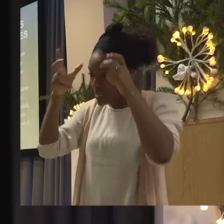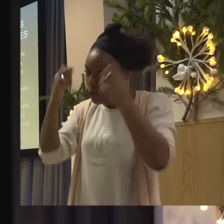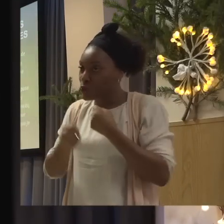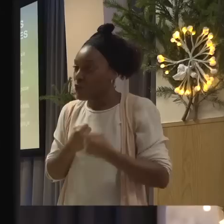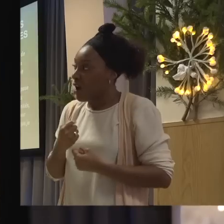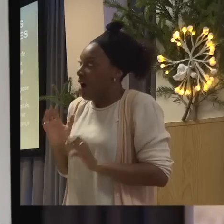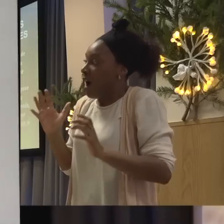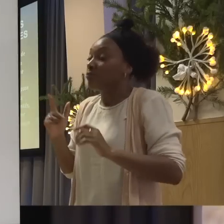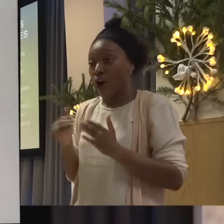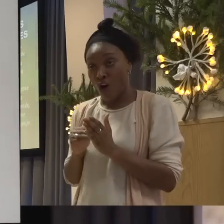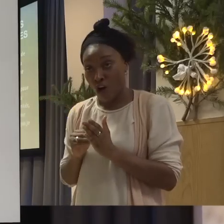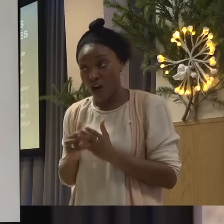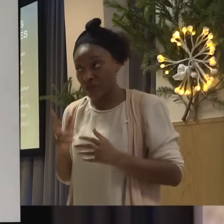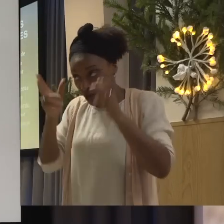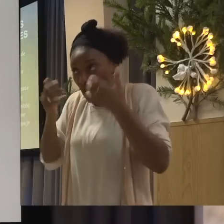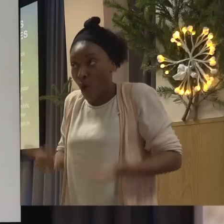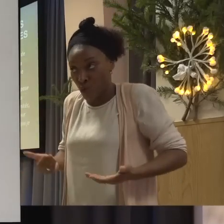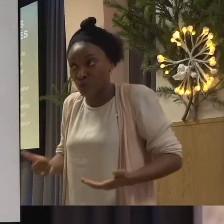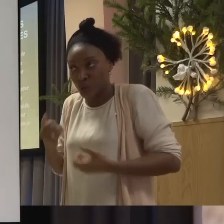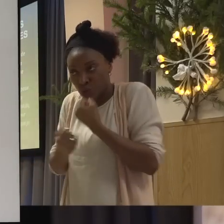Et ils souffrent toujours.